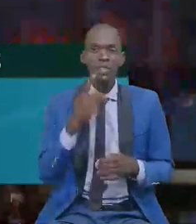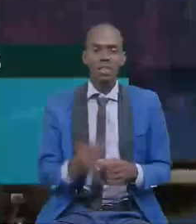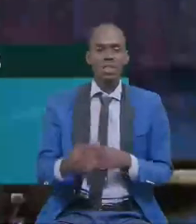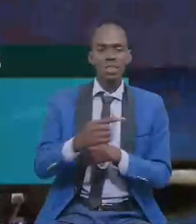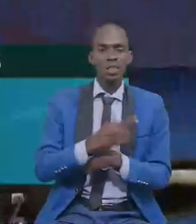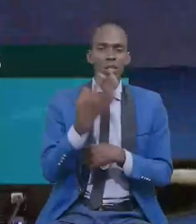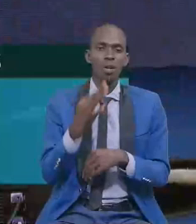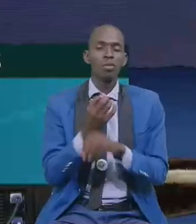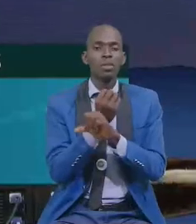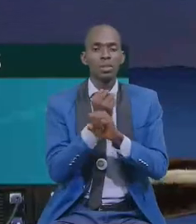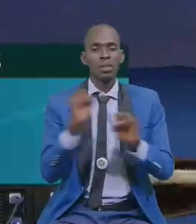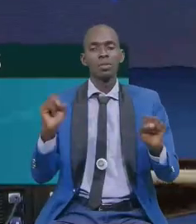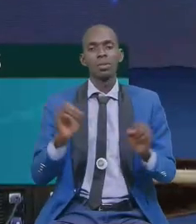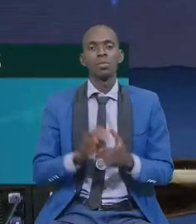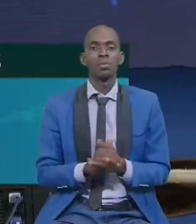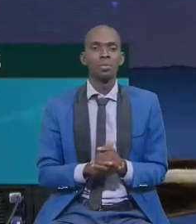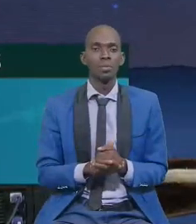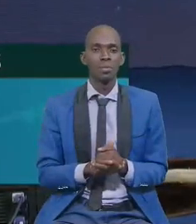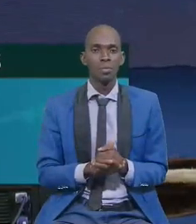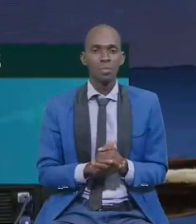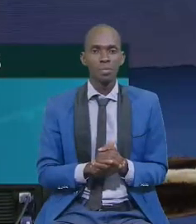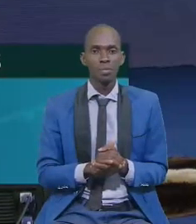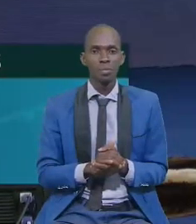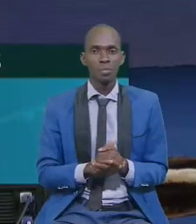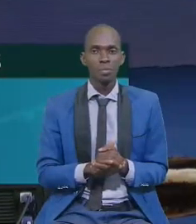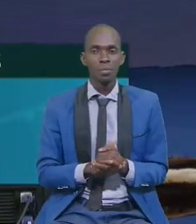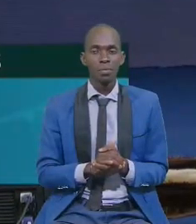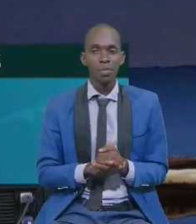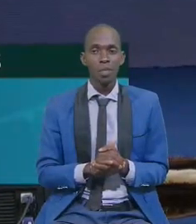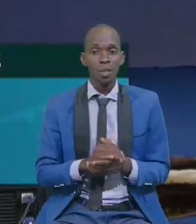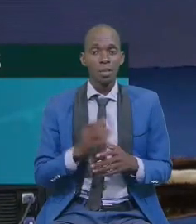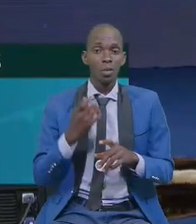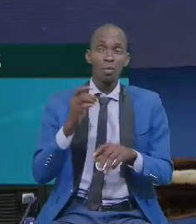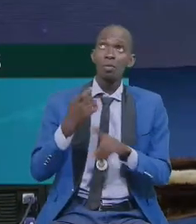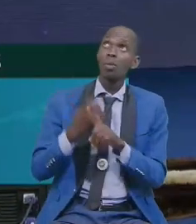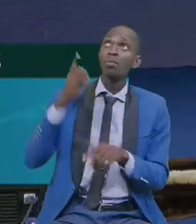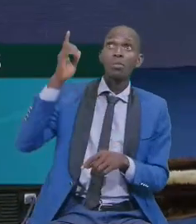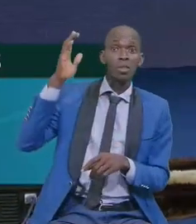Voici maintenant le jour du salut. Du côté de Dieu,